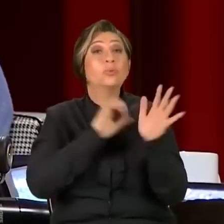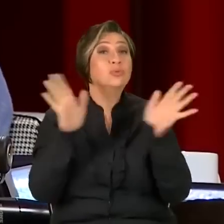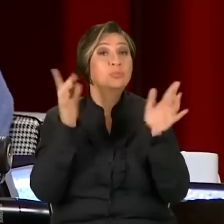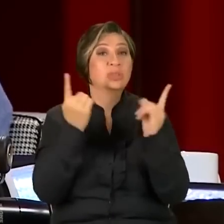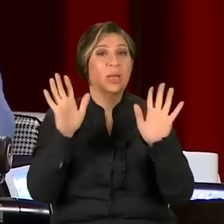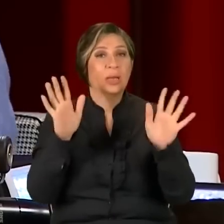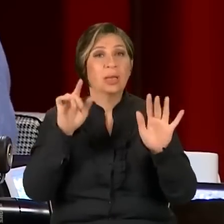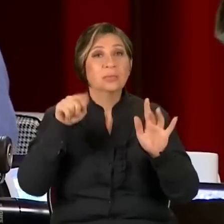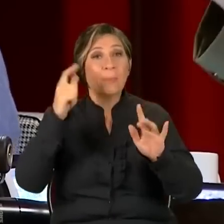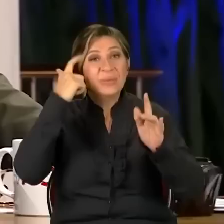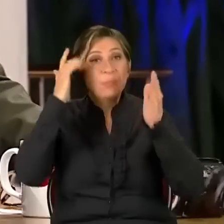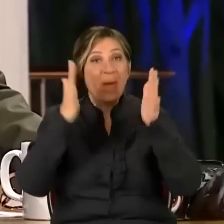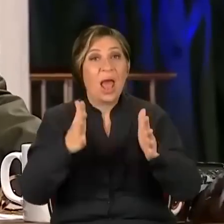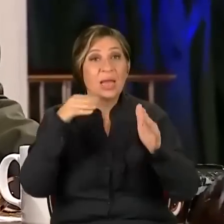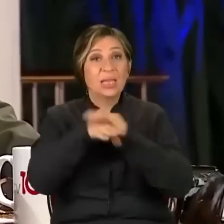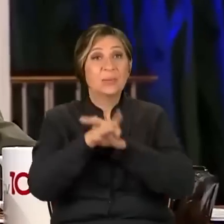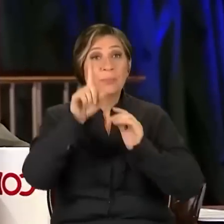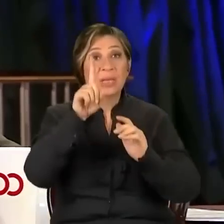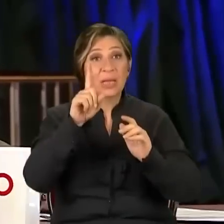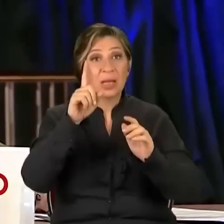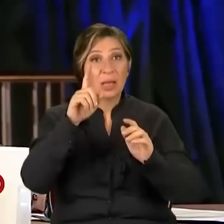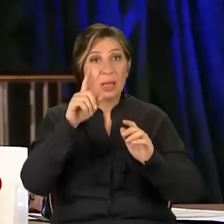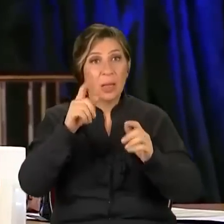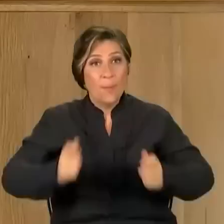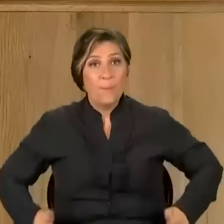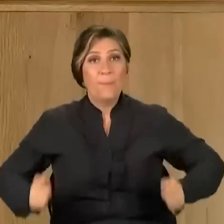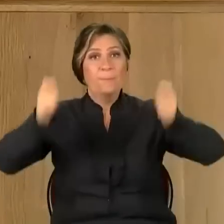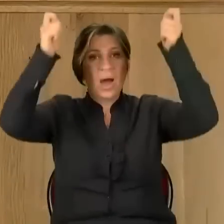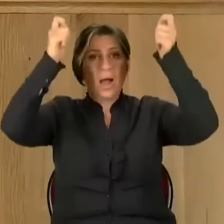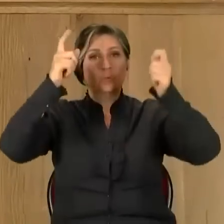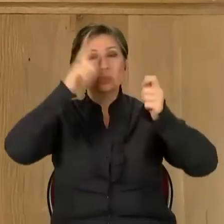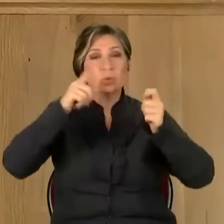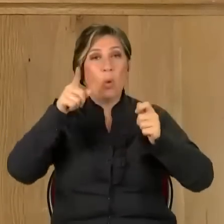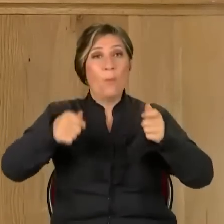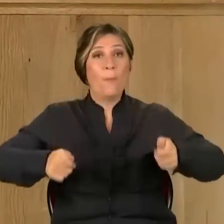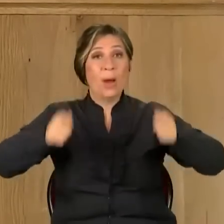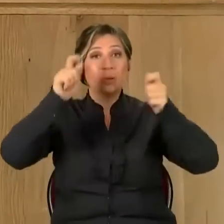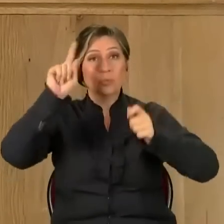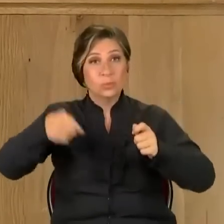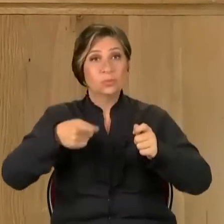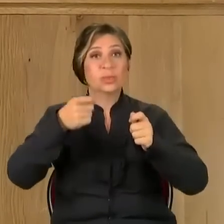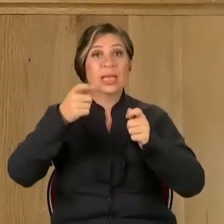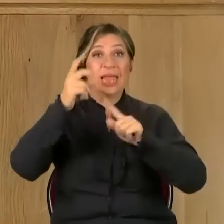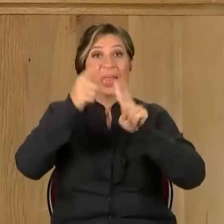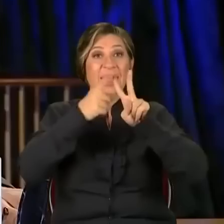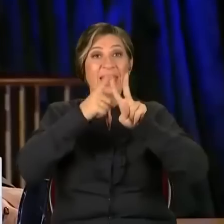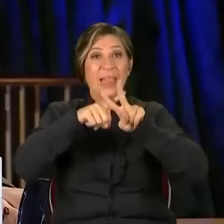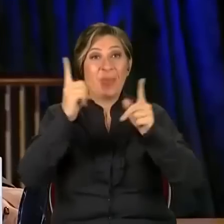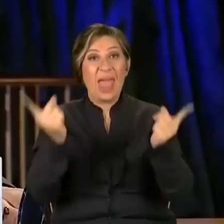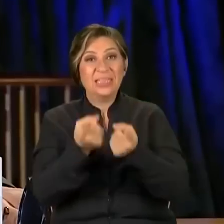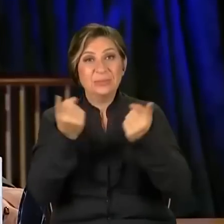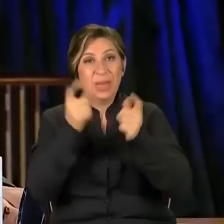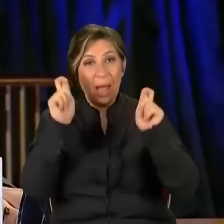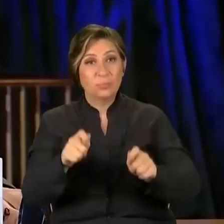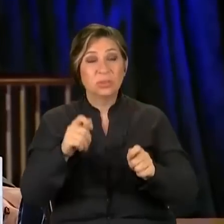Korkunç bir şeydi. Ve sonra başımız belaya girdi. Birisinin kaldırdığı bir pankart yüzünden gittik, o pankartı bulduk bilmem ne. İnna ile ilgili bir espri